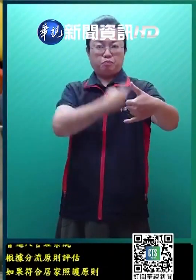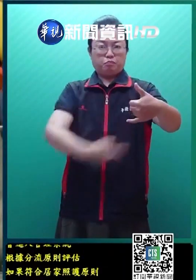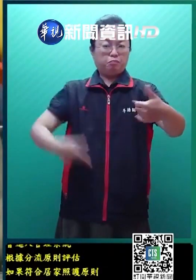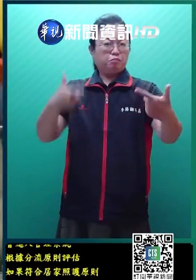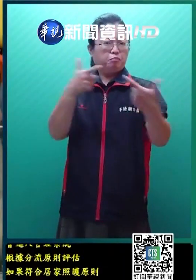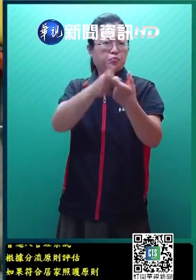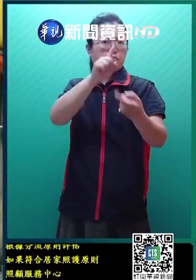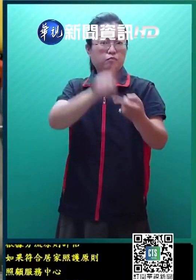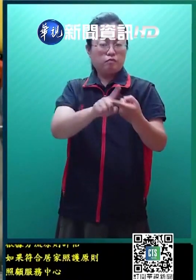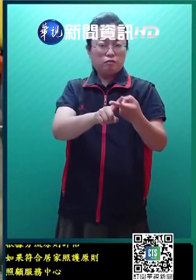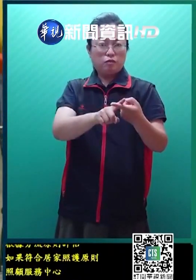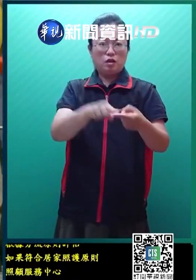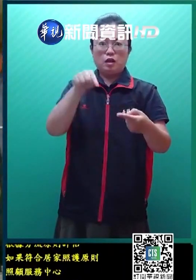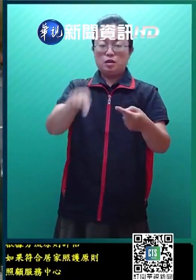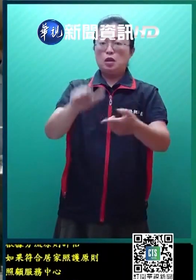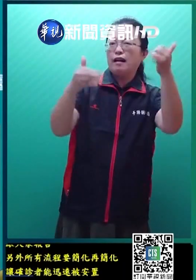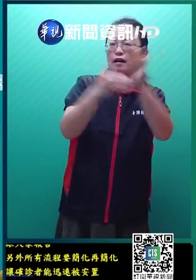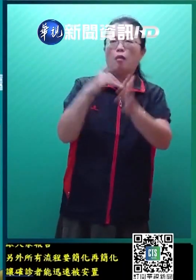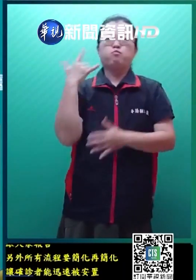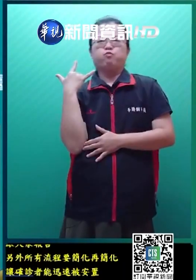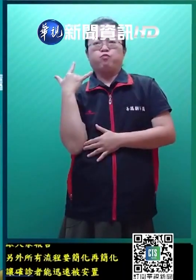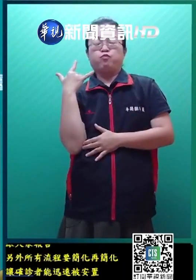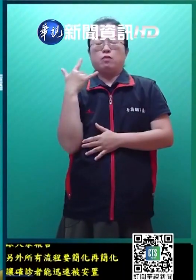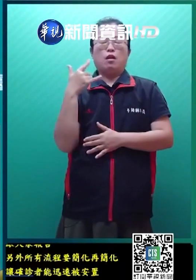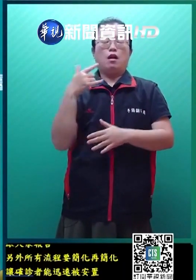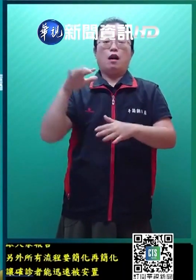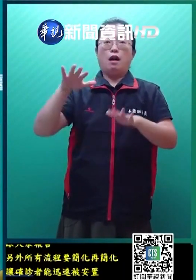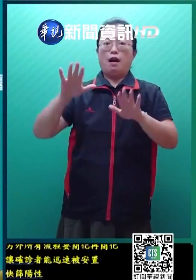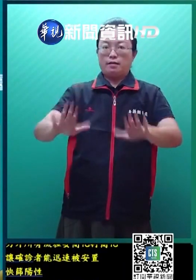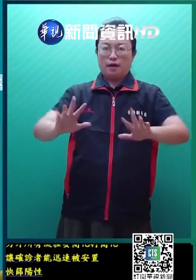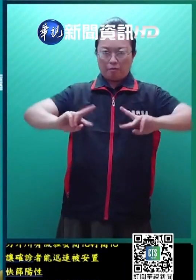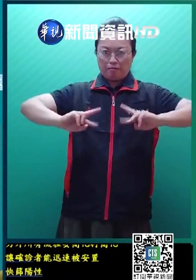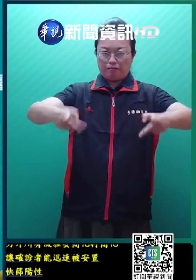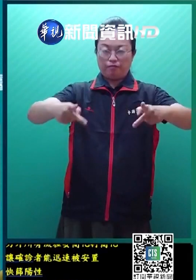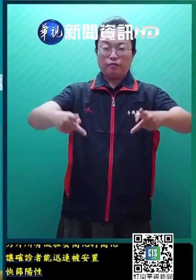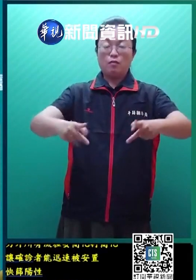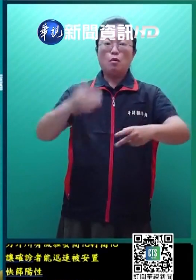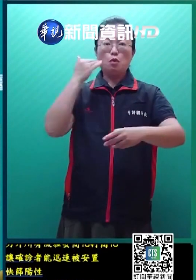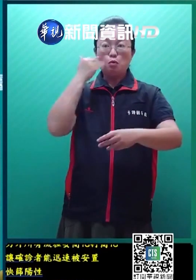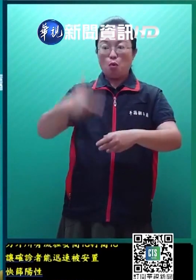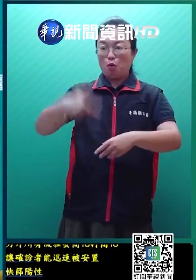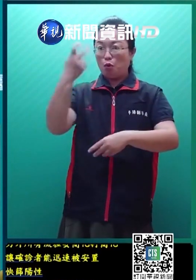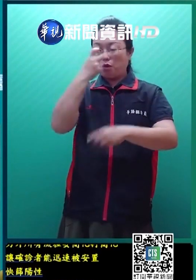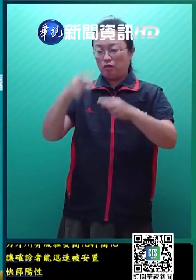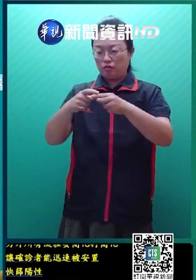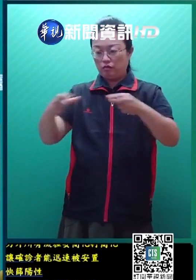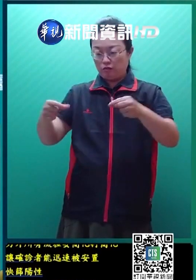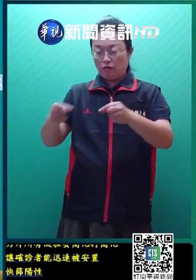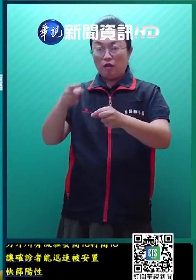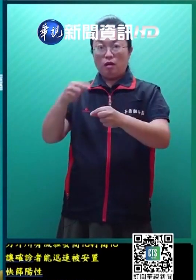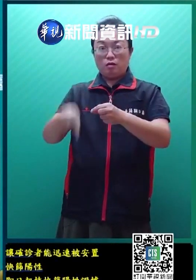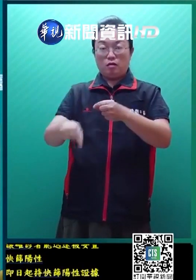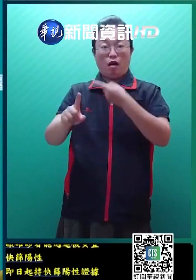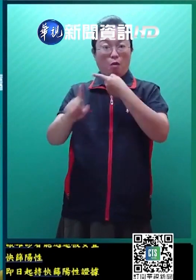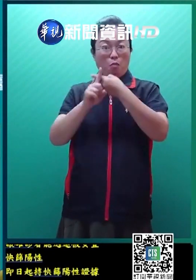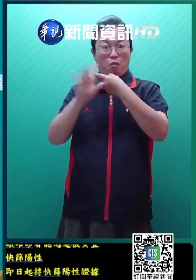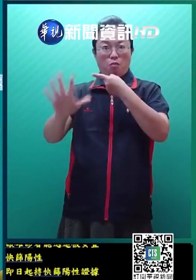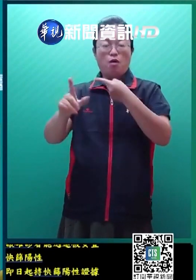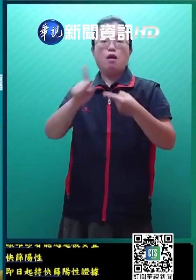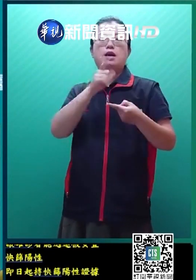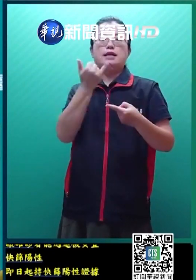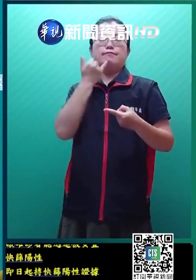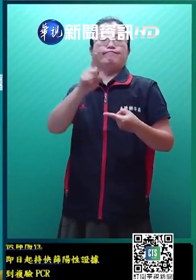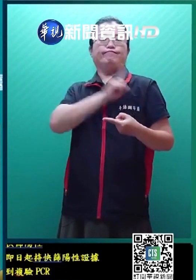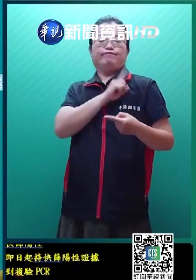了让染疫民众能迅速被安置， 那这快筛阳性的检验试剂，不要搭乘大众检验工具，就自行前往这